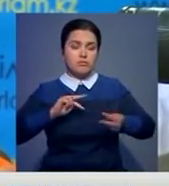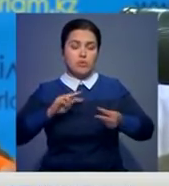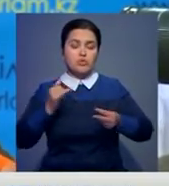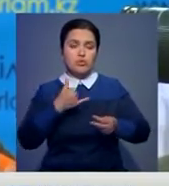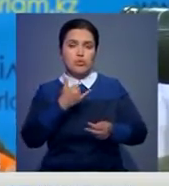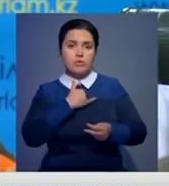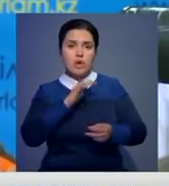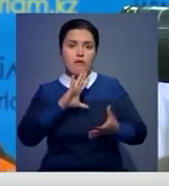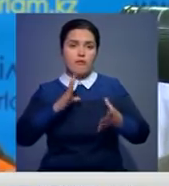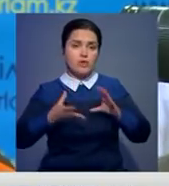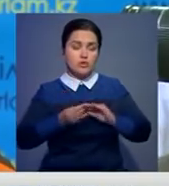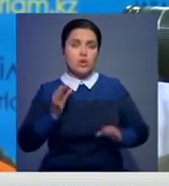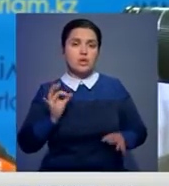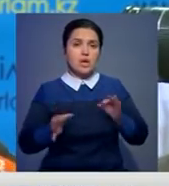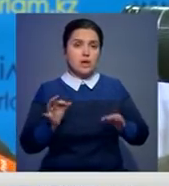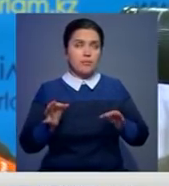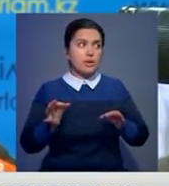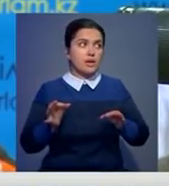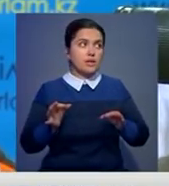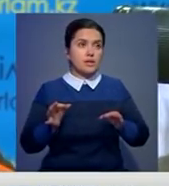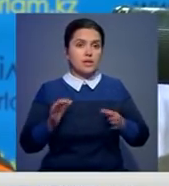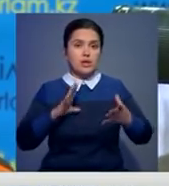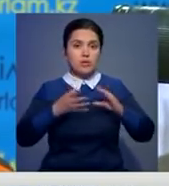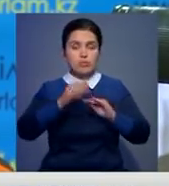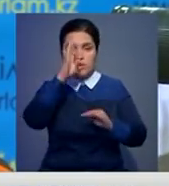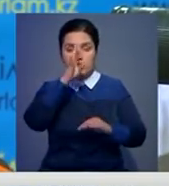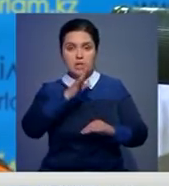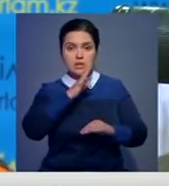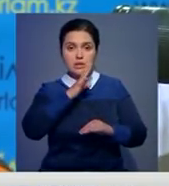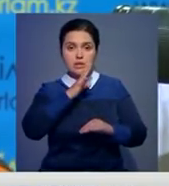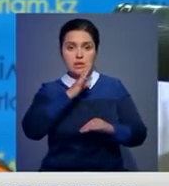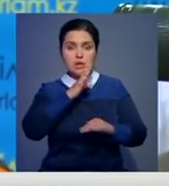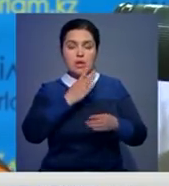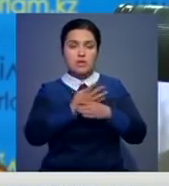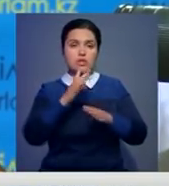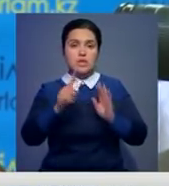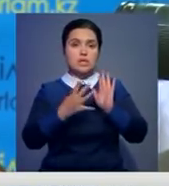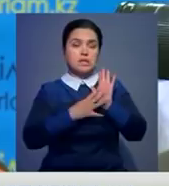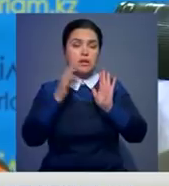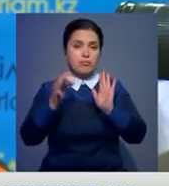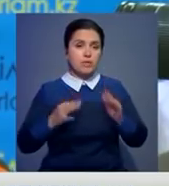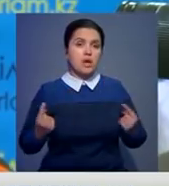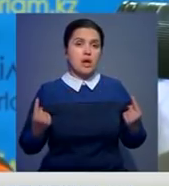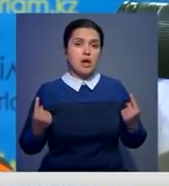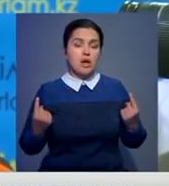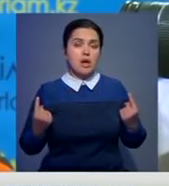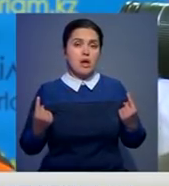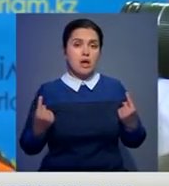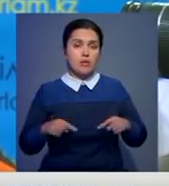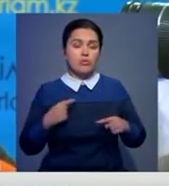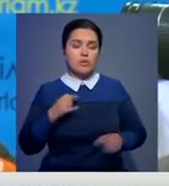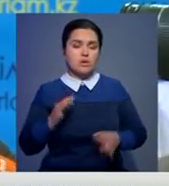объеме. И я считаю, что итоги 4 месяцев инфляция 4,9% показывает, что мы находимся в нужном